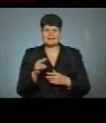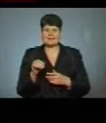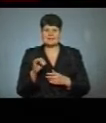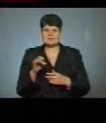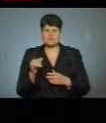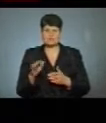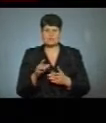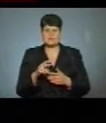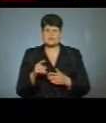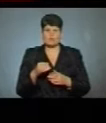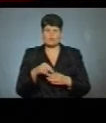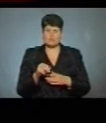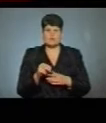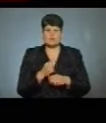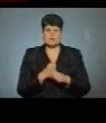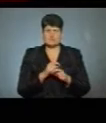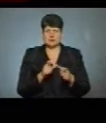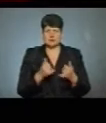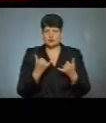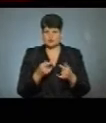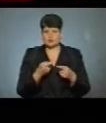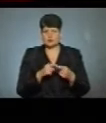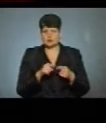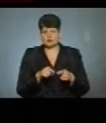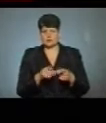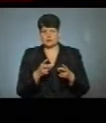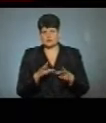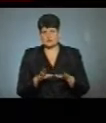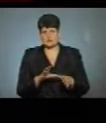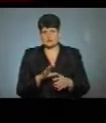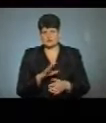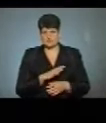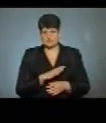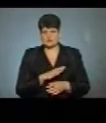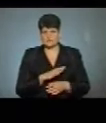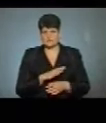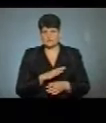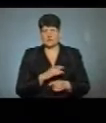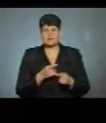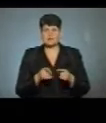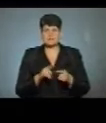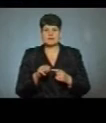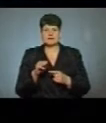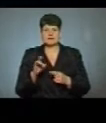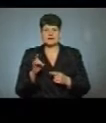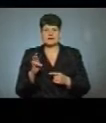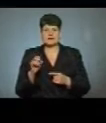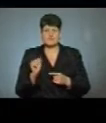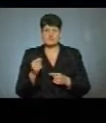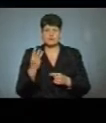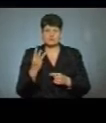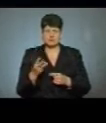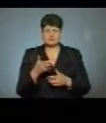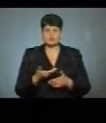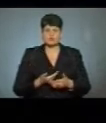засоби, заходила в аптеку. На сьогодні цього не потрібно було купувати. Це Тарнавського 3. Тут проживає